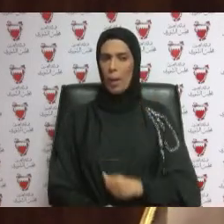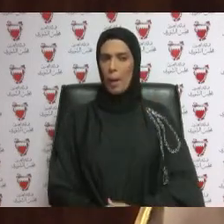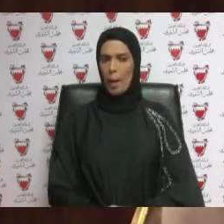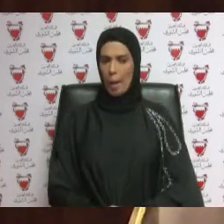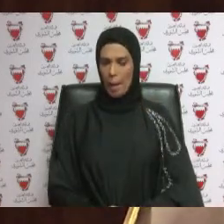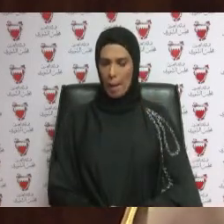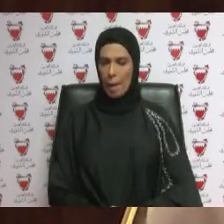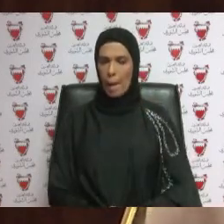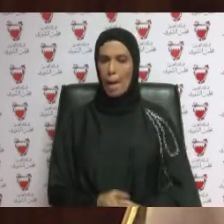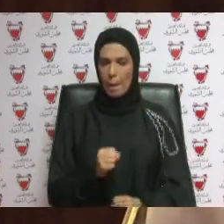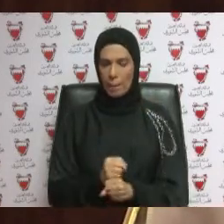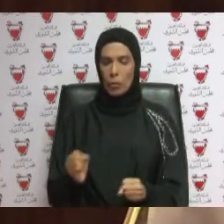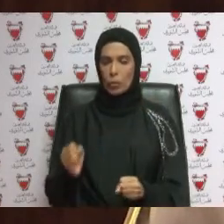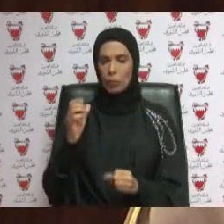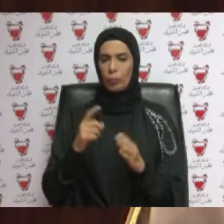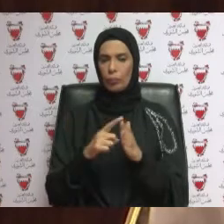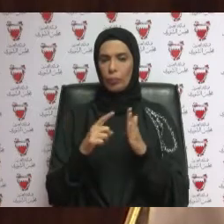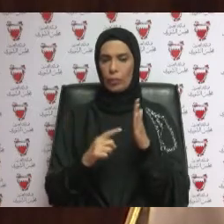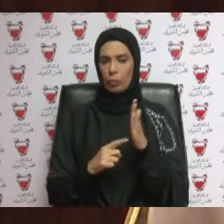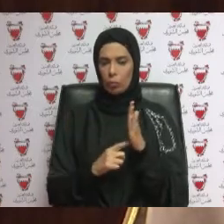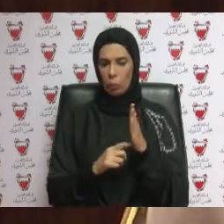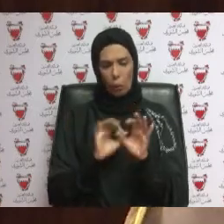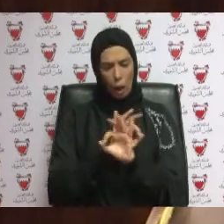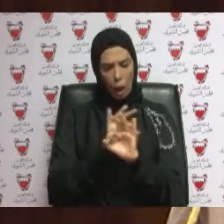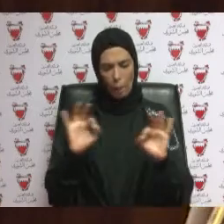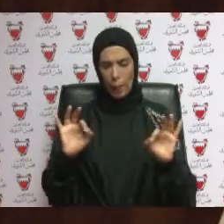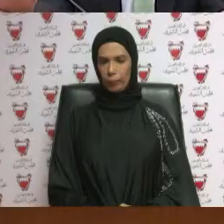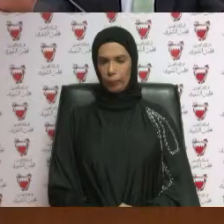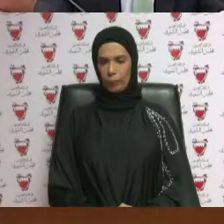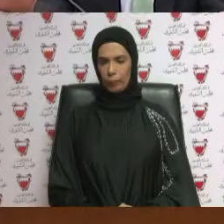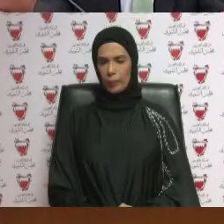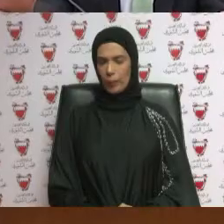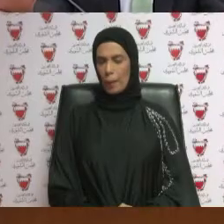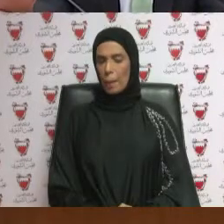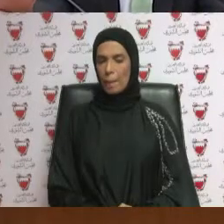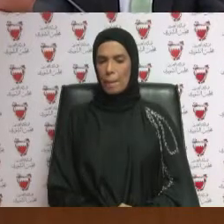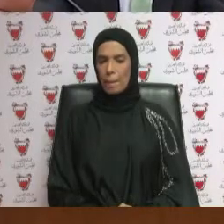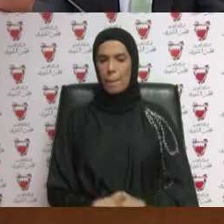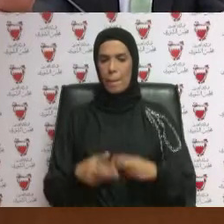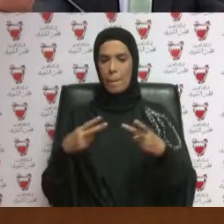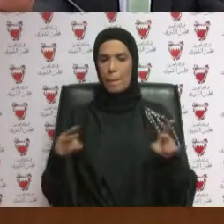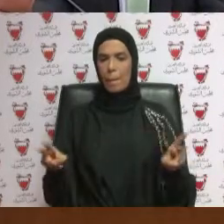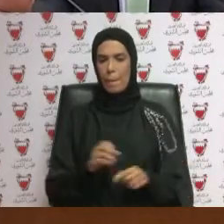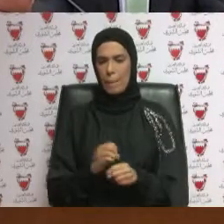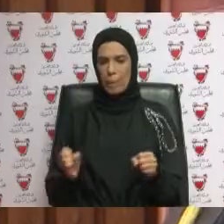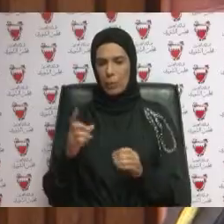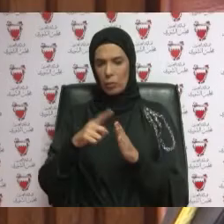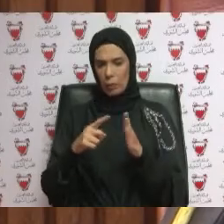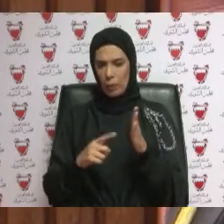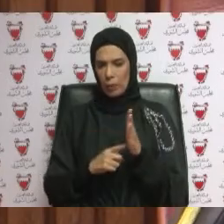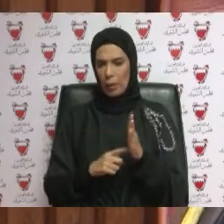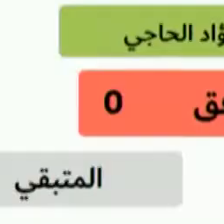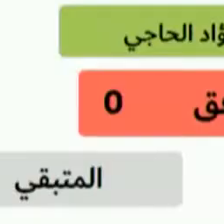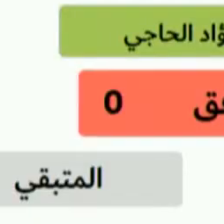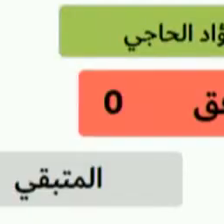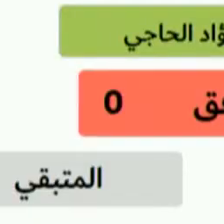تنفيذ مشروع هذا القانون على الوجه الأكمل. شكرا سيد الرئيس. الموافقون على مشروع القانون من حيث